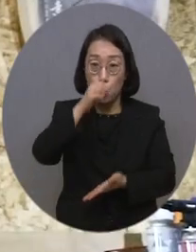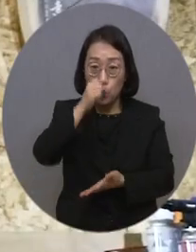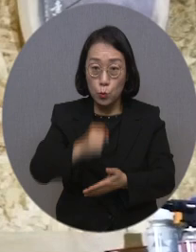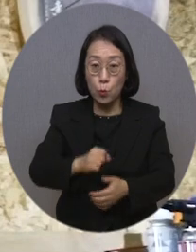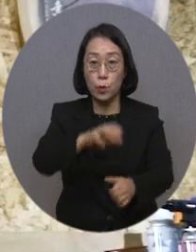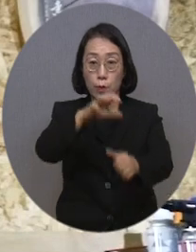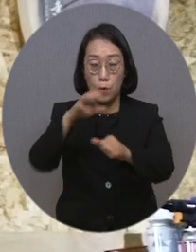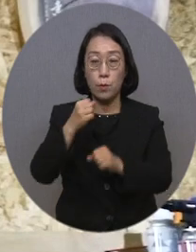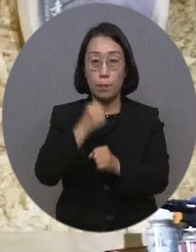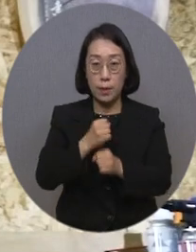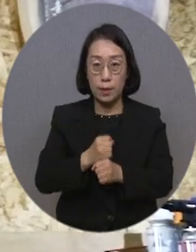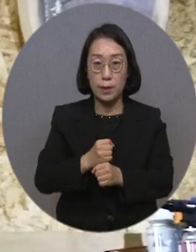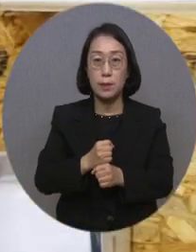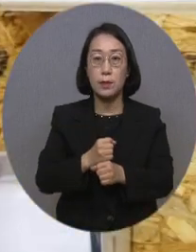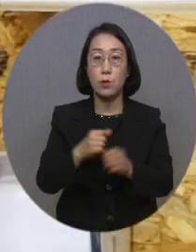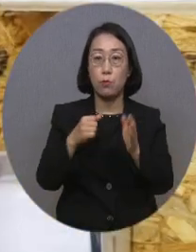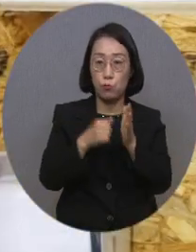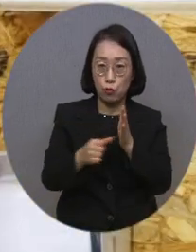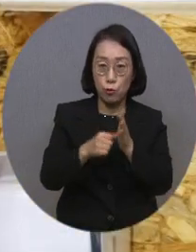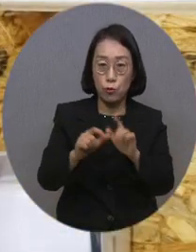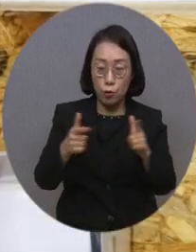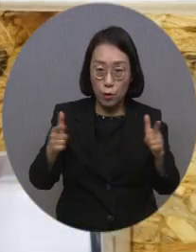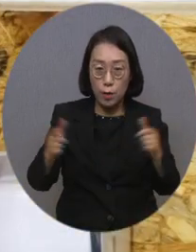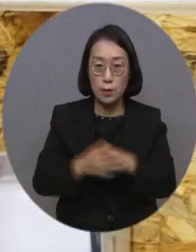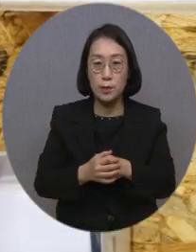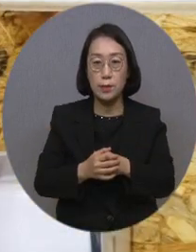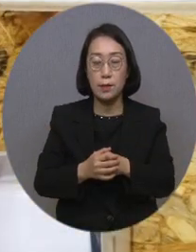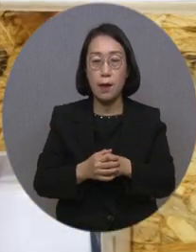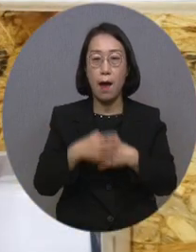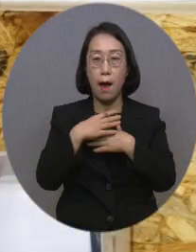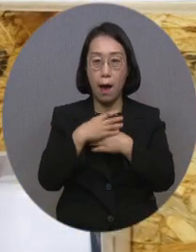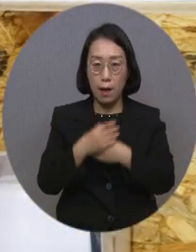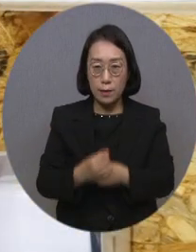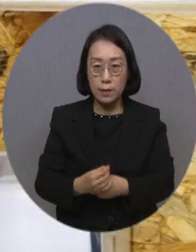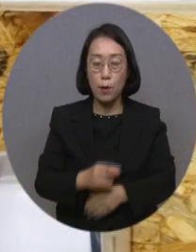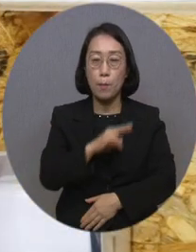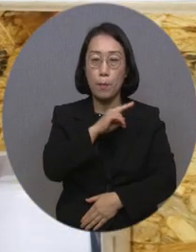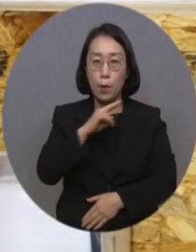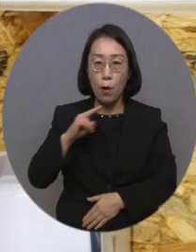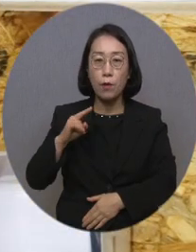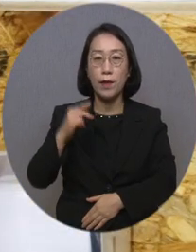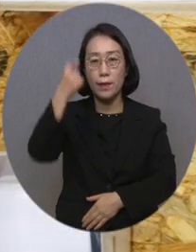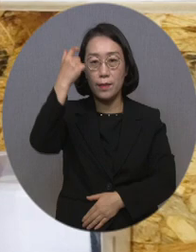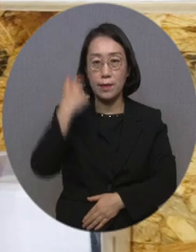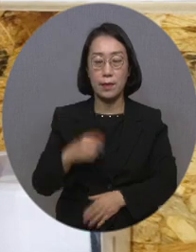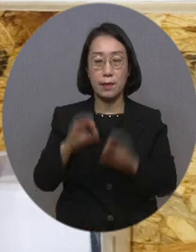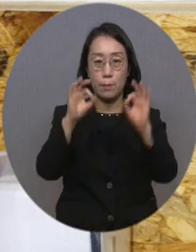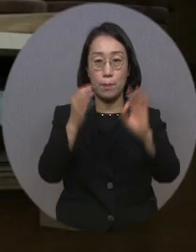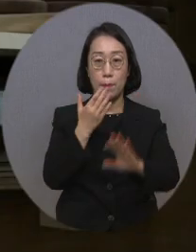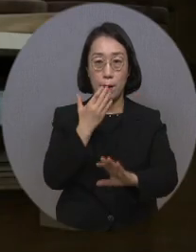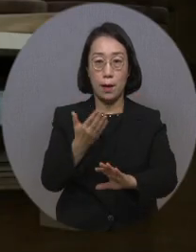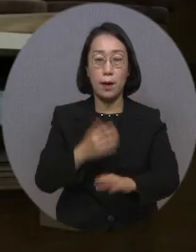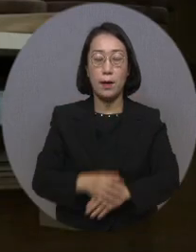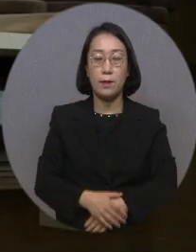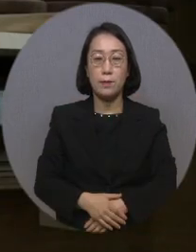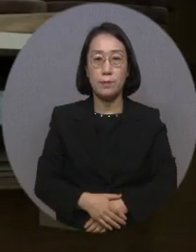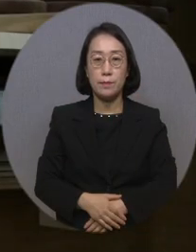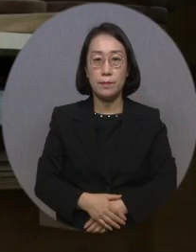탄생시키는 목공예 작품들은 나무 특유의 아늑하고 편안한 분위기가 느껴집니다